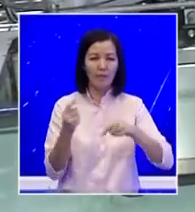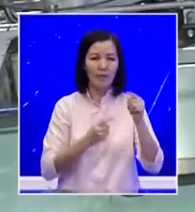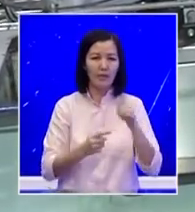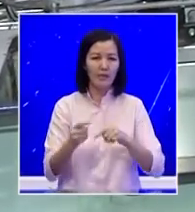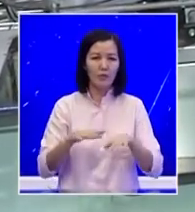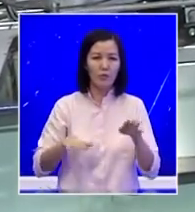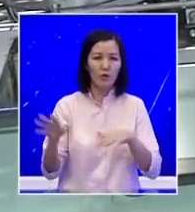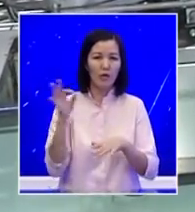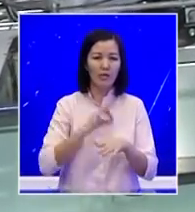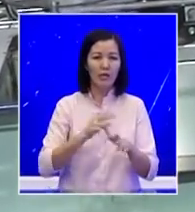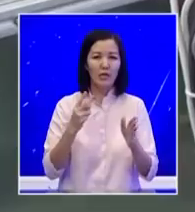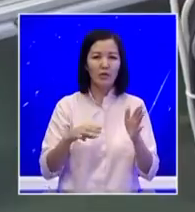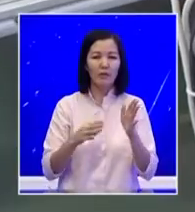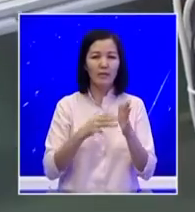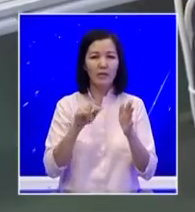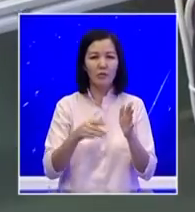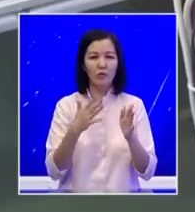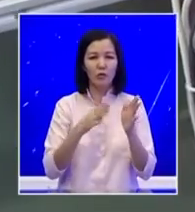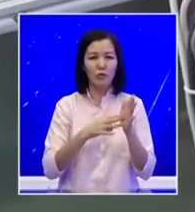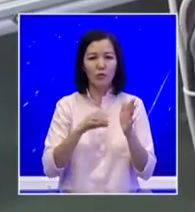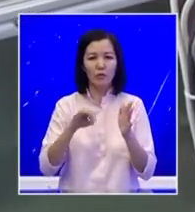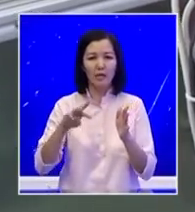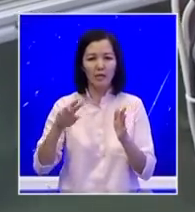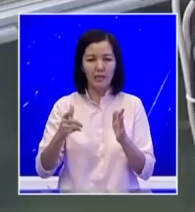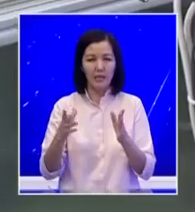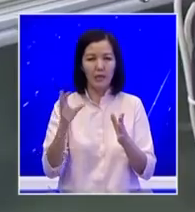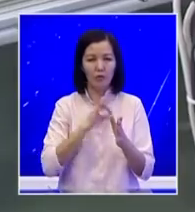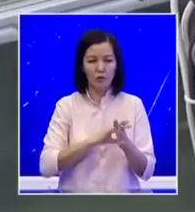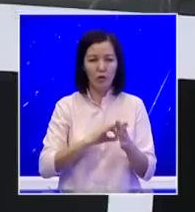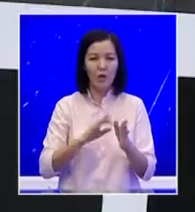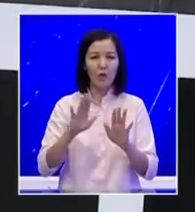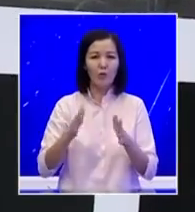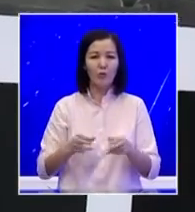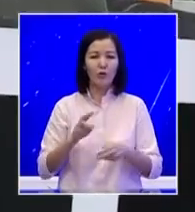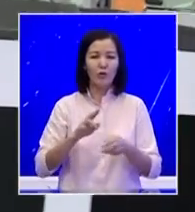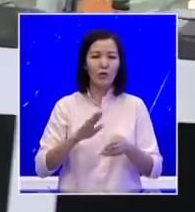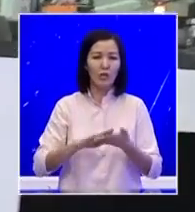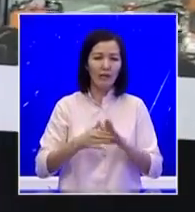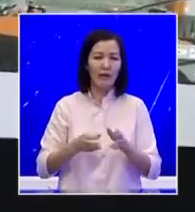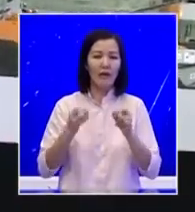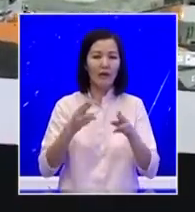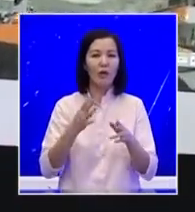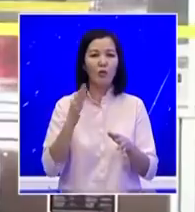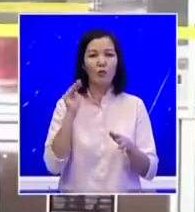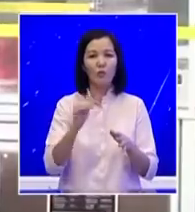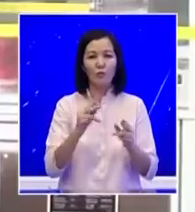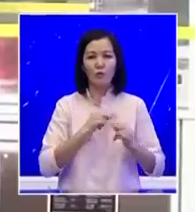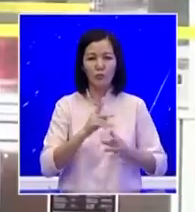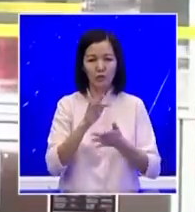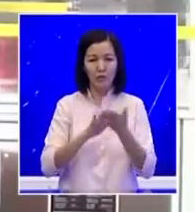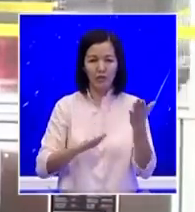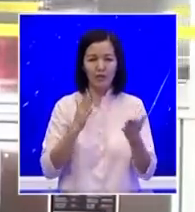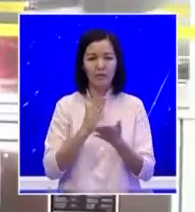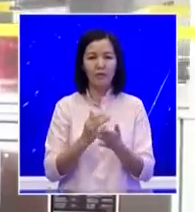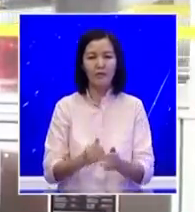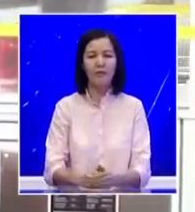өңір қазынасына 28,9 миллиард теңге түсті. Төтенше жағдайға қарамастан 4000 жұмысын қазір жалғастырып